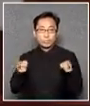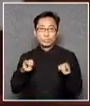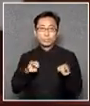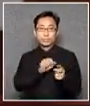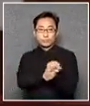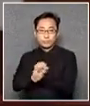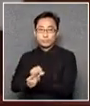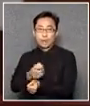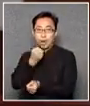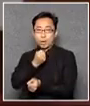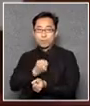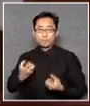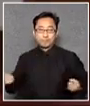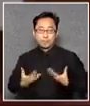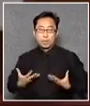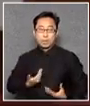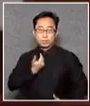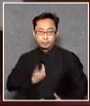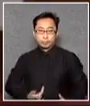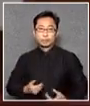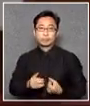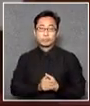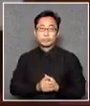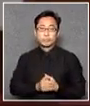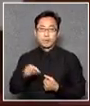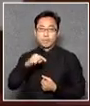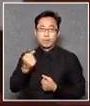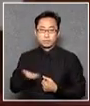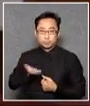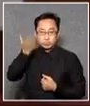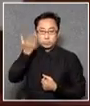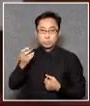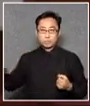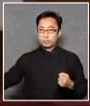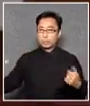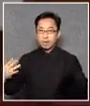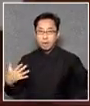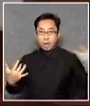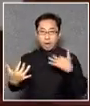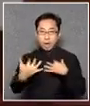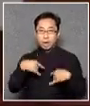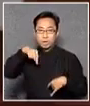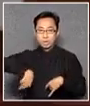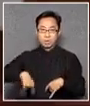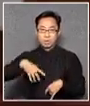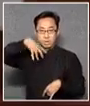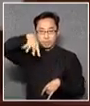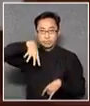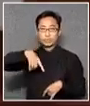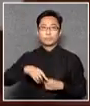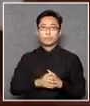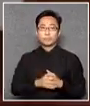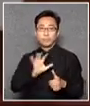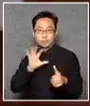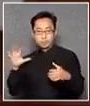起港人的义愤，数以万计的群众从四方八面前往金钟天马南包围政